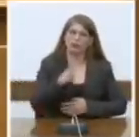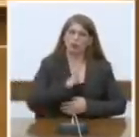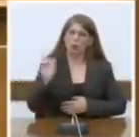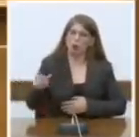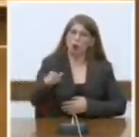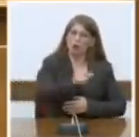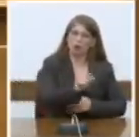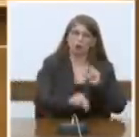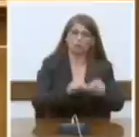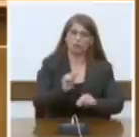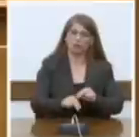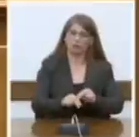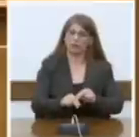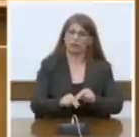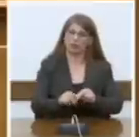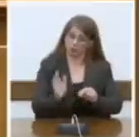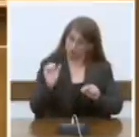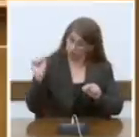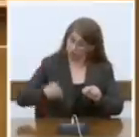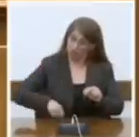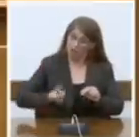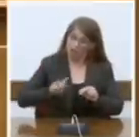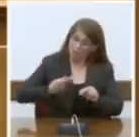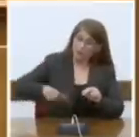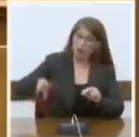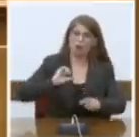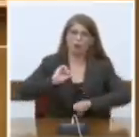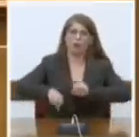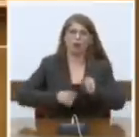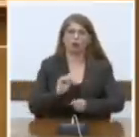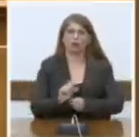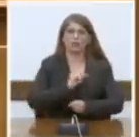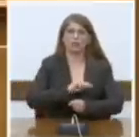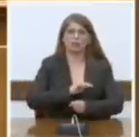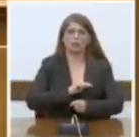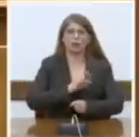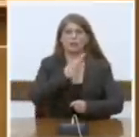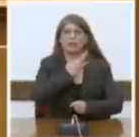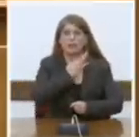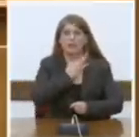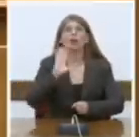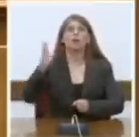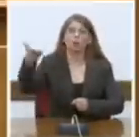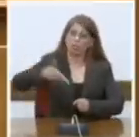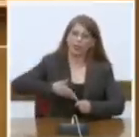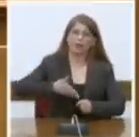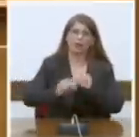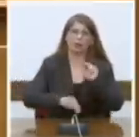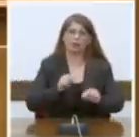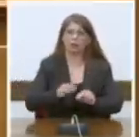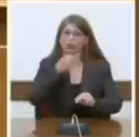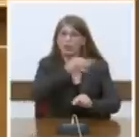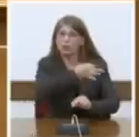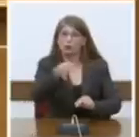στήριξαν εκλογικά. Αλλά πολύ περισσότερο θα αγωνιστούμε για τα συμφέροντα και τις ανάγκες των πολιτών που δεν ήρθαν να ψηφίσουν. Για να τους μεταφέρουμε ένα